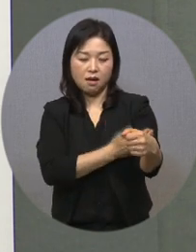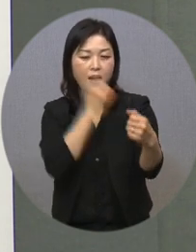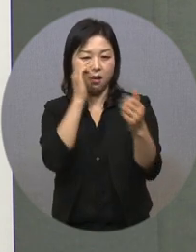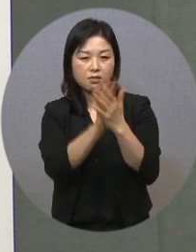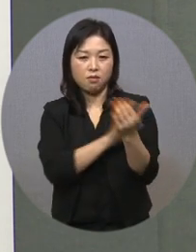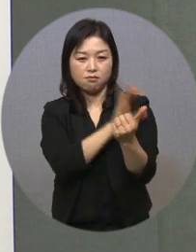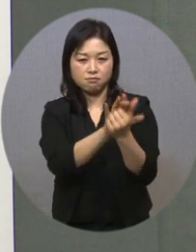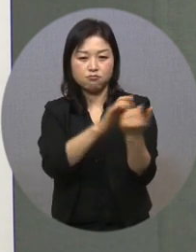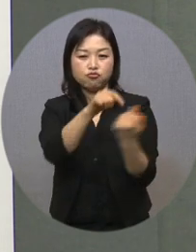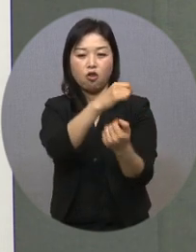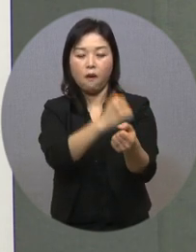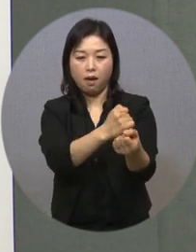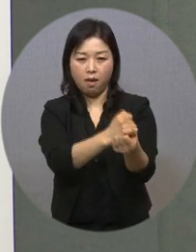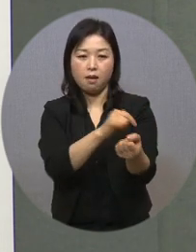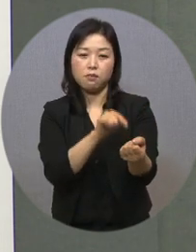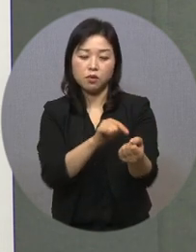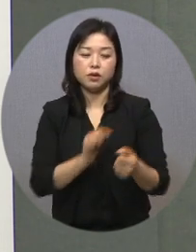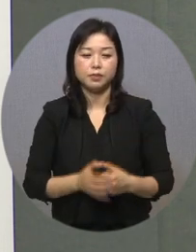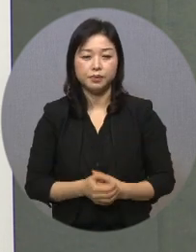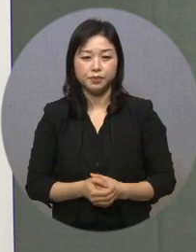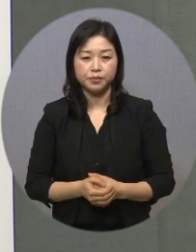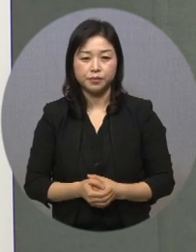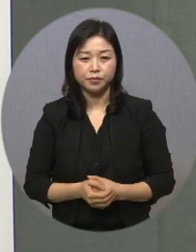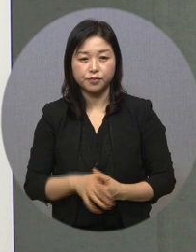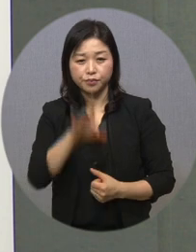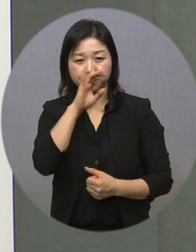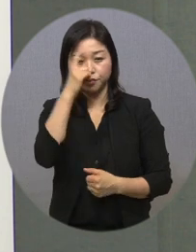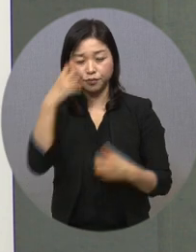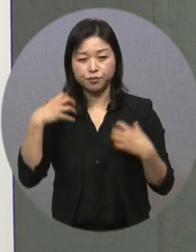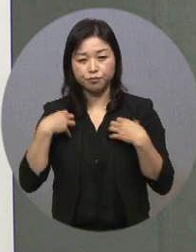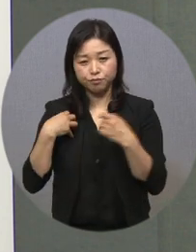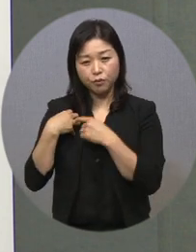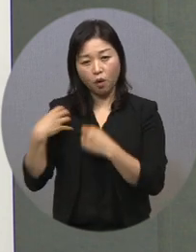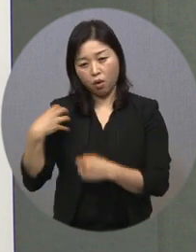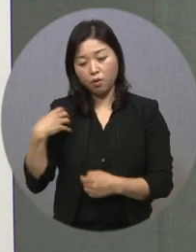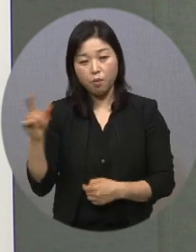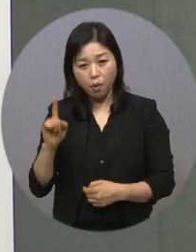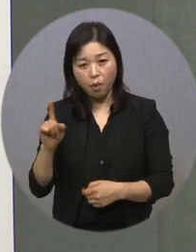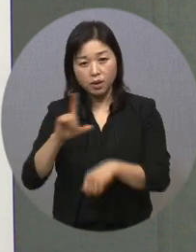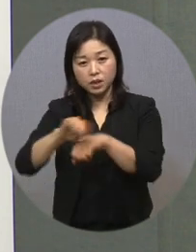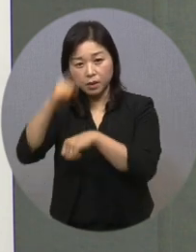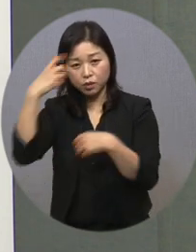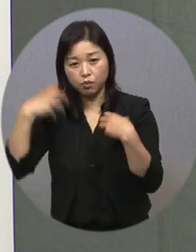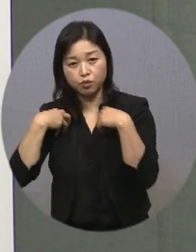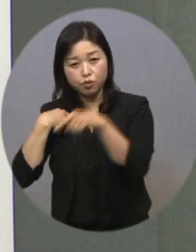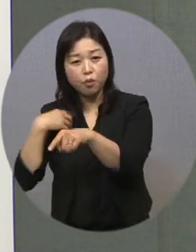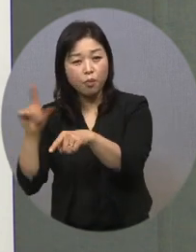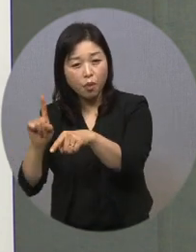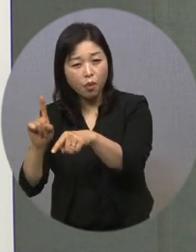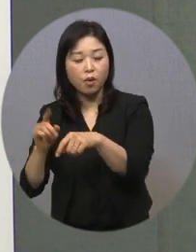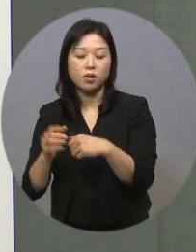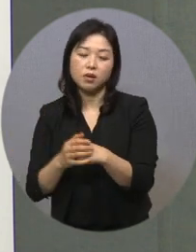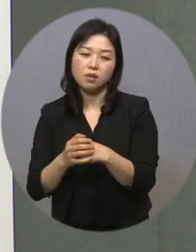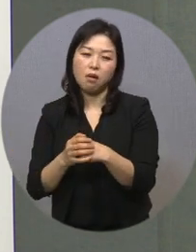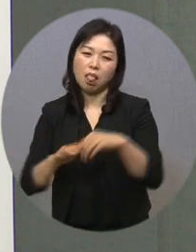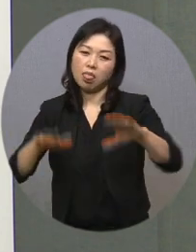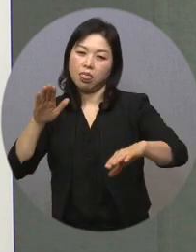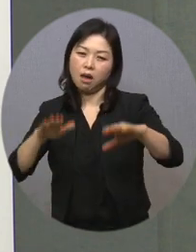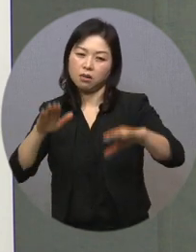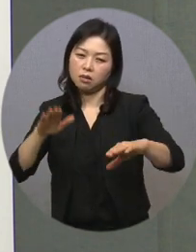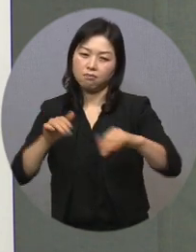그렇게 되면은 결국은 중앙정부는 무엇이고 지방정부는 무엇인가, 거기에서 괴리